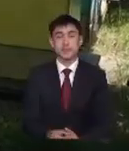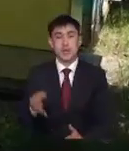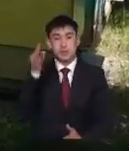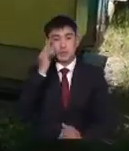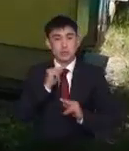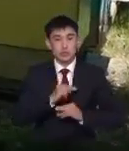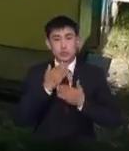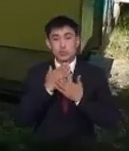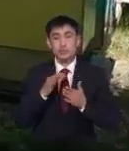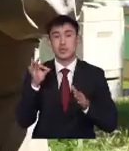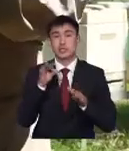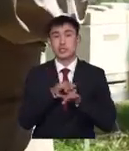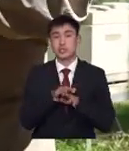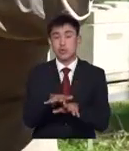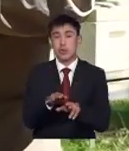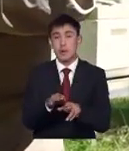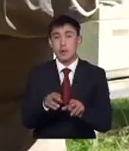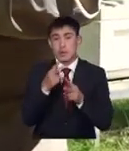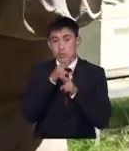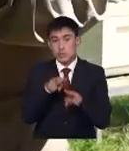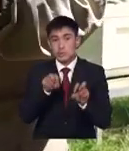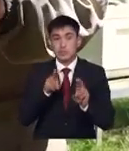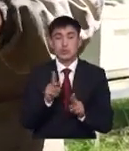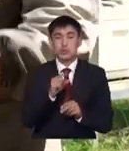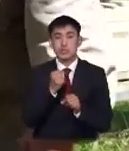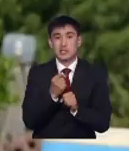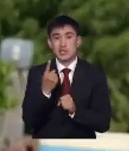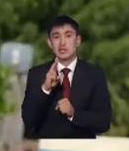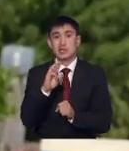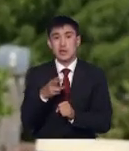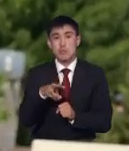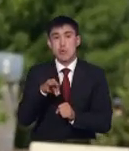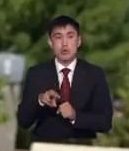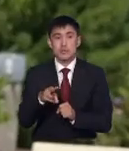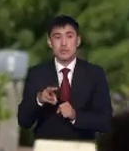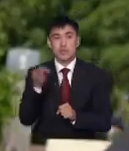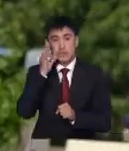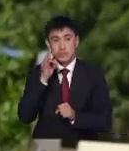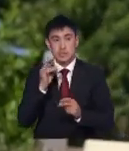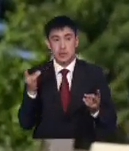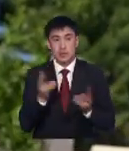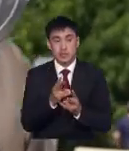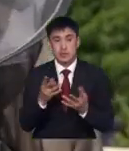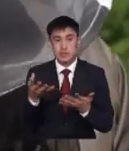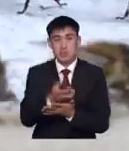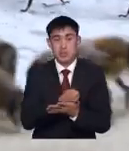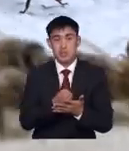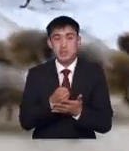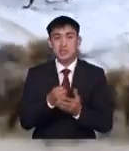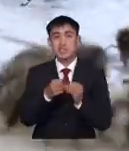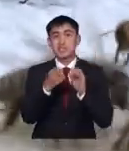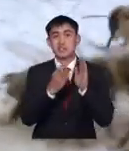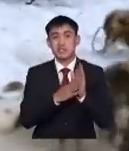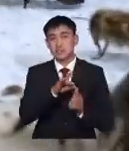самых трудолюбивых насекомых. По наблюдению специалистов, чтобы сделать 1 килограмм меда, полосатой труженице необходимо собрать нектар с